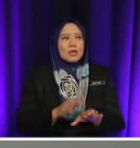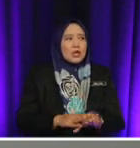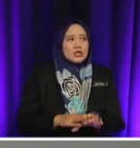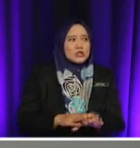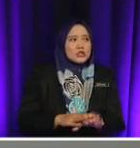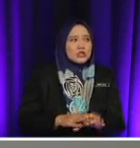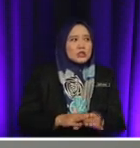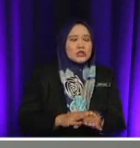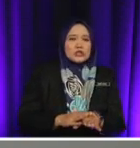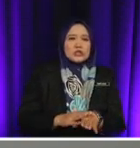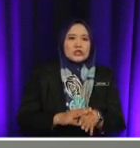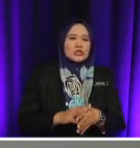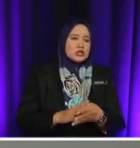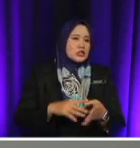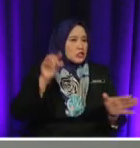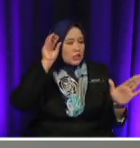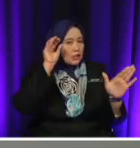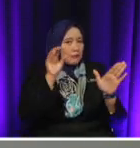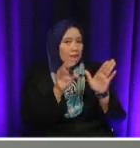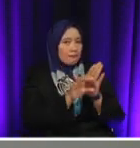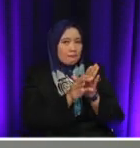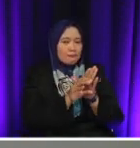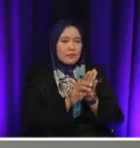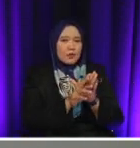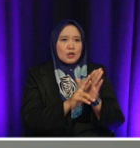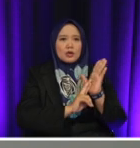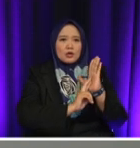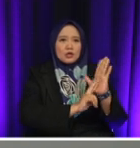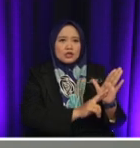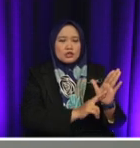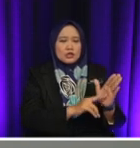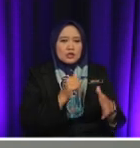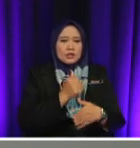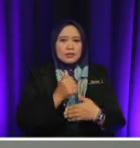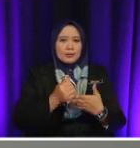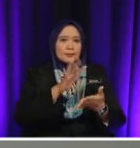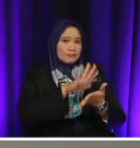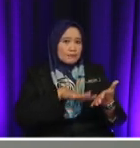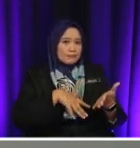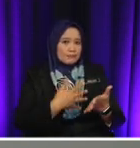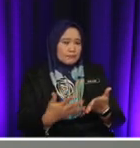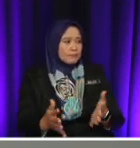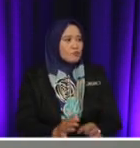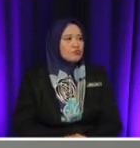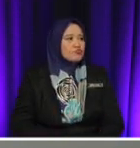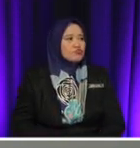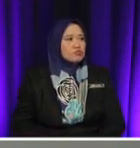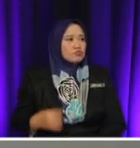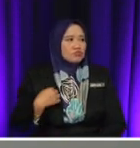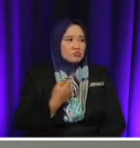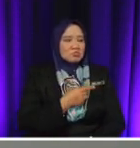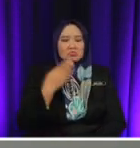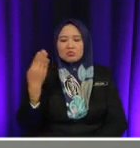kepada apa yang boleh dilihat daripada jadual atau gambar rajah dan pemerhatian juga boleh ditulis dalam bentuk perbandingan gambar